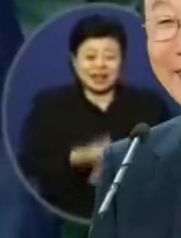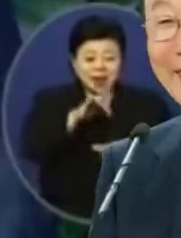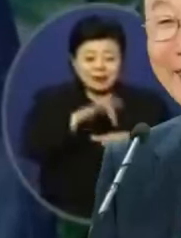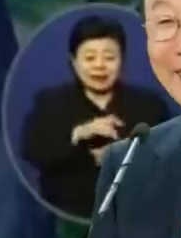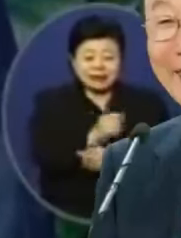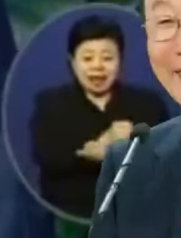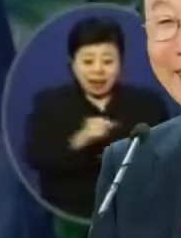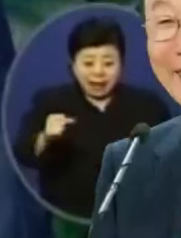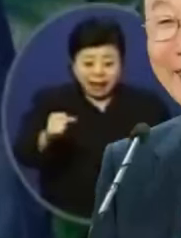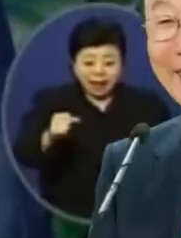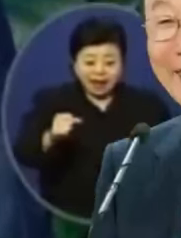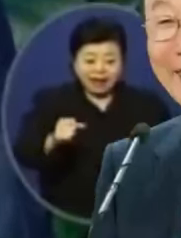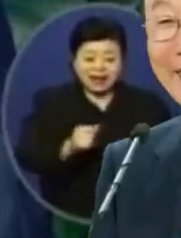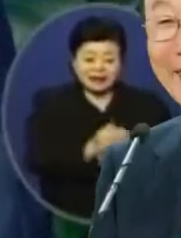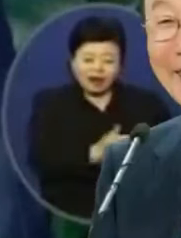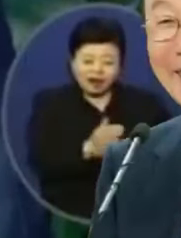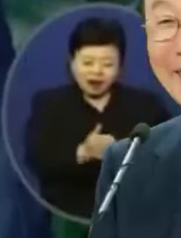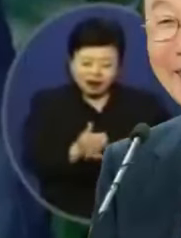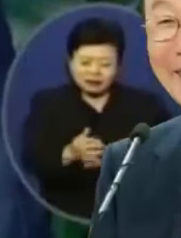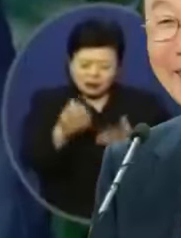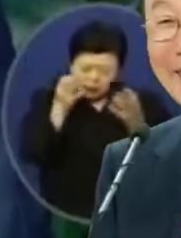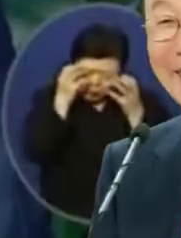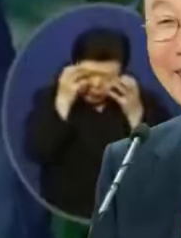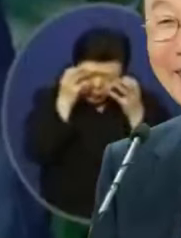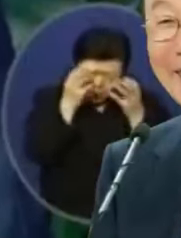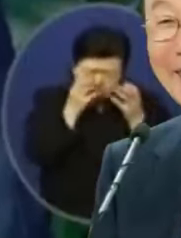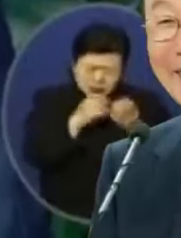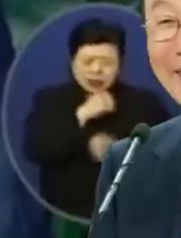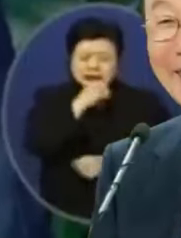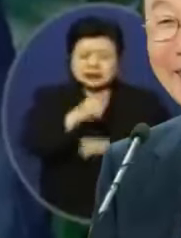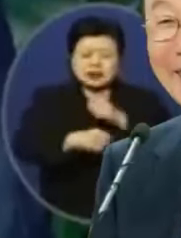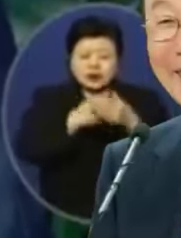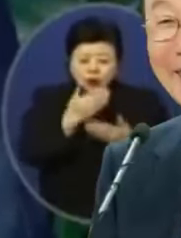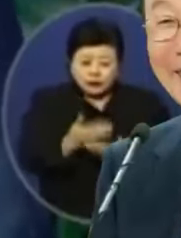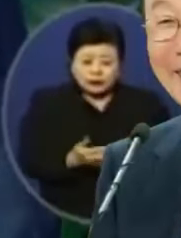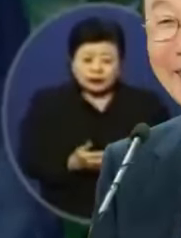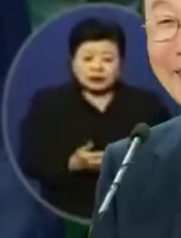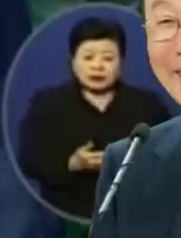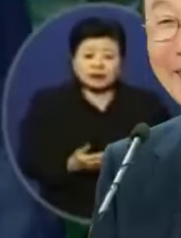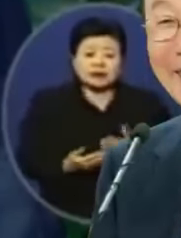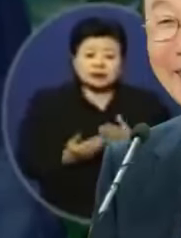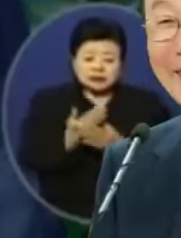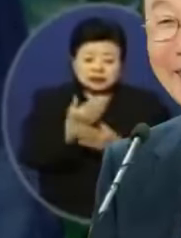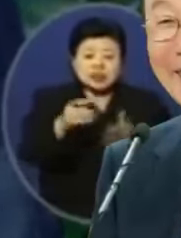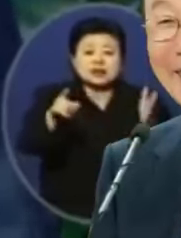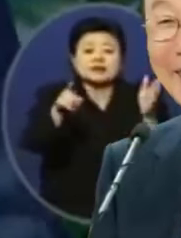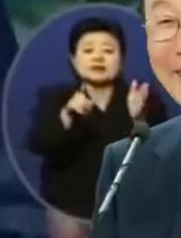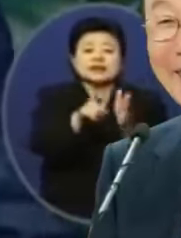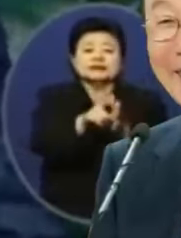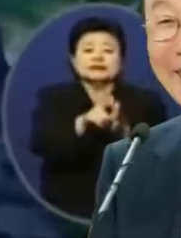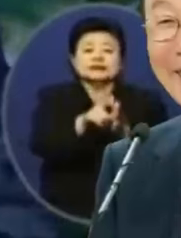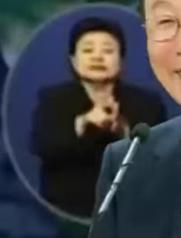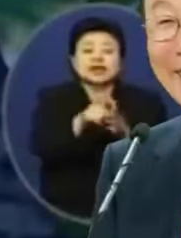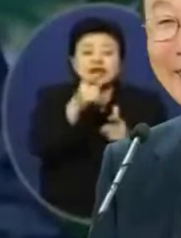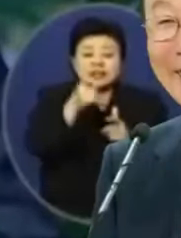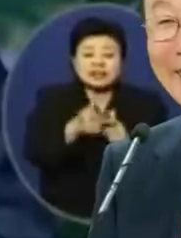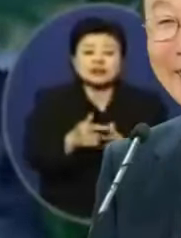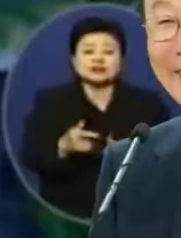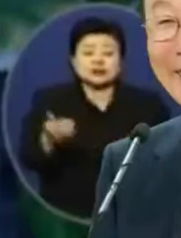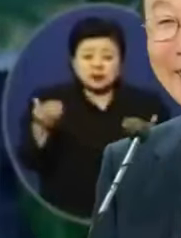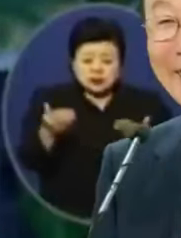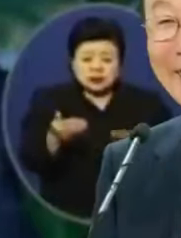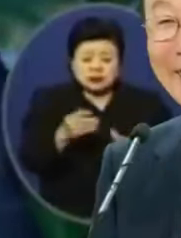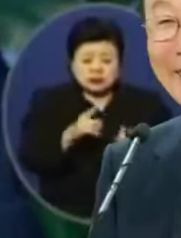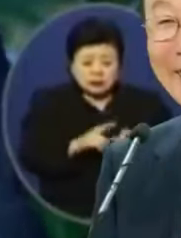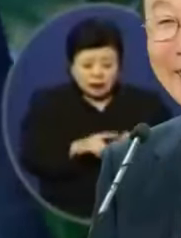마귀에서 해방되고 여러 가지 고통에서 자유를 얻는 일이 일어나는 것이 신앙인 것입니다. 예수님의 사역은